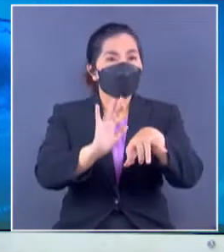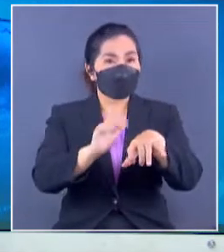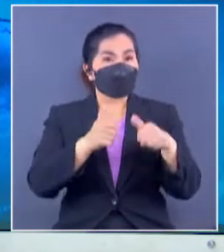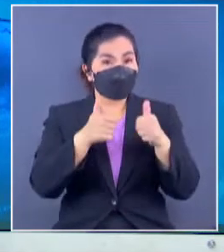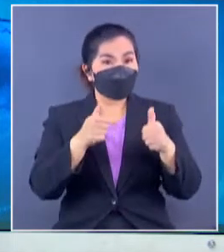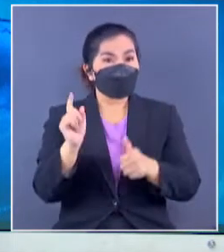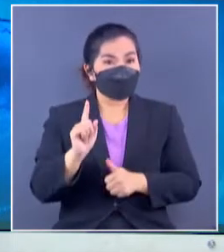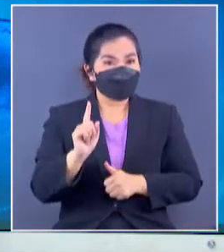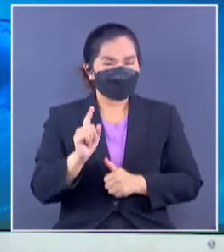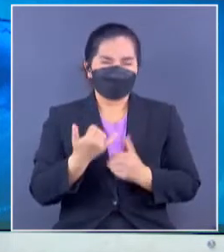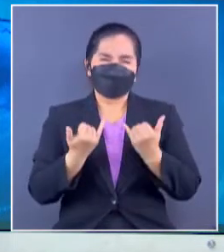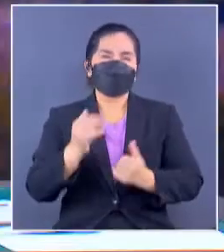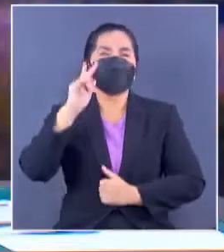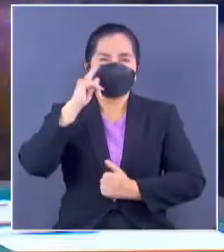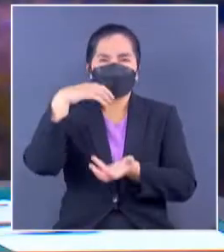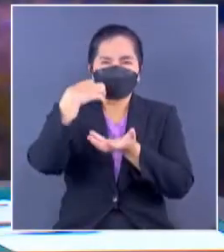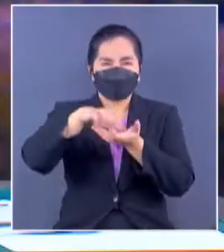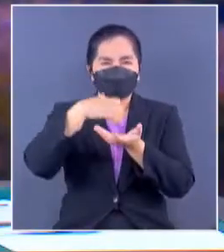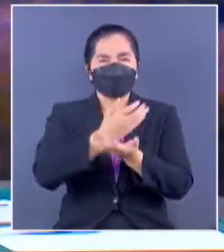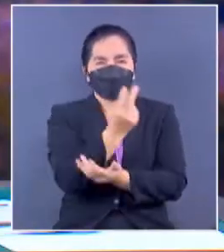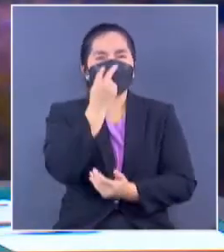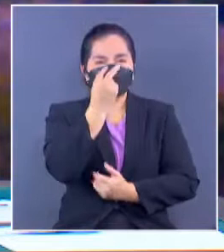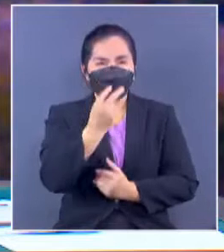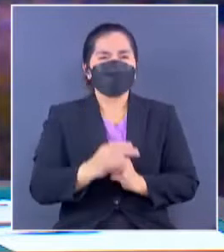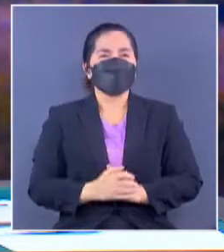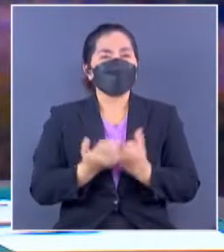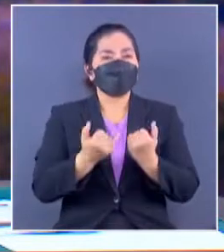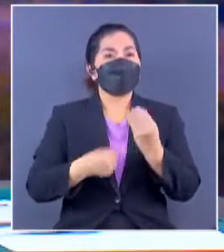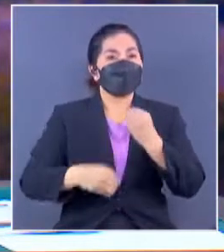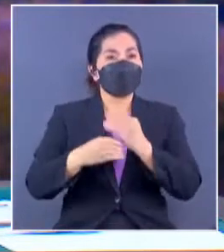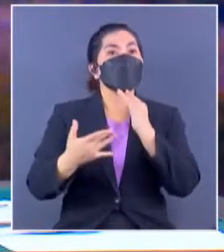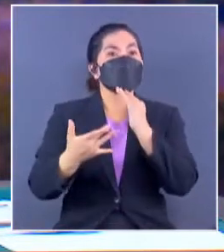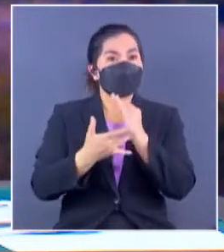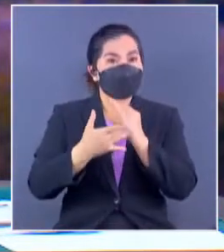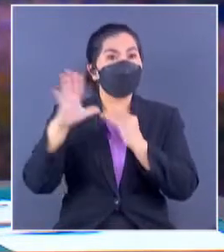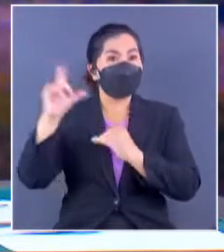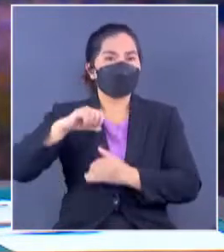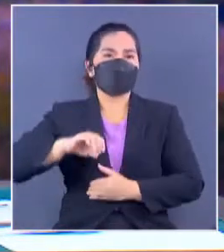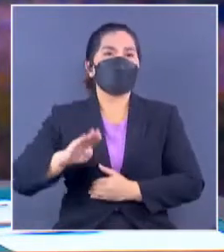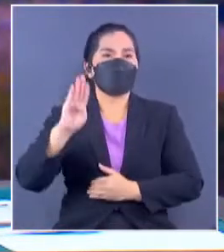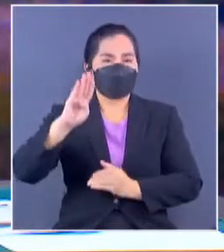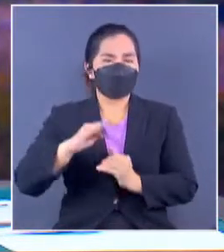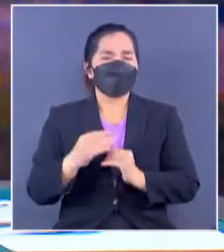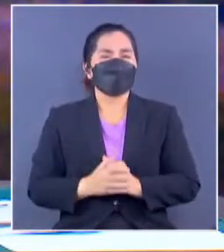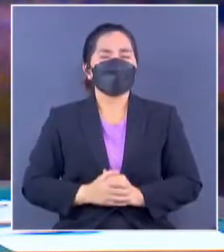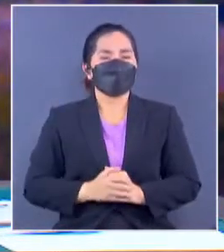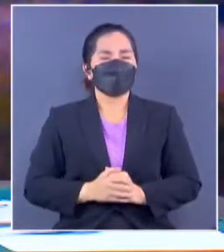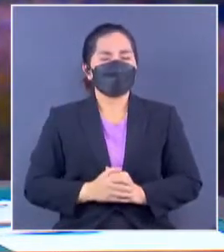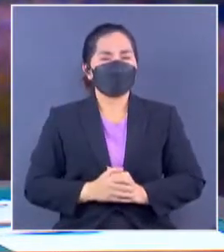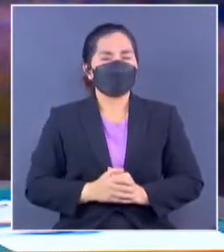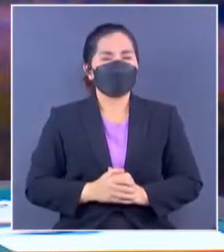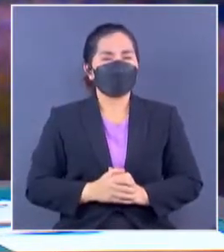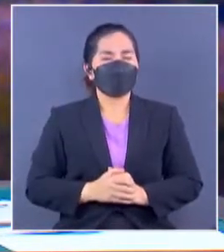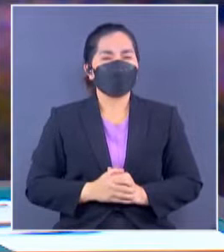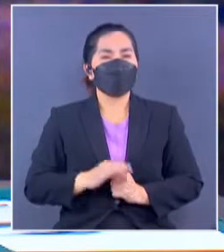แค่ไหนคุณผู้ชมฟังทางนี้นะครับเพราะว่าล่าสุดนี่เป็นอีกหนึ่งเทคโนโลยีครับที่บริษัทบริหารสินทรัพย์กรุงเทพพาณิชย์จำกัดมหาช